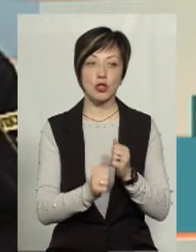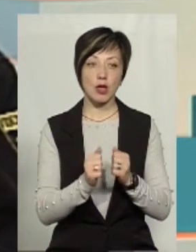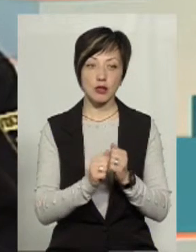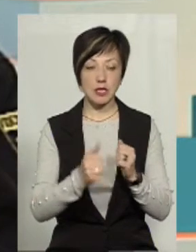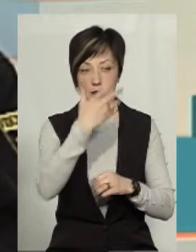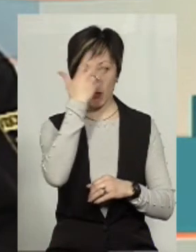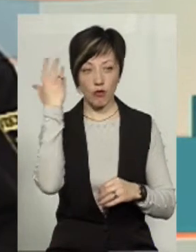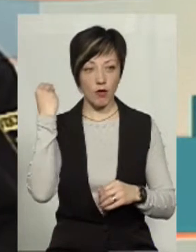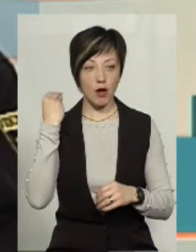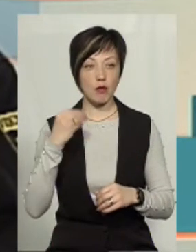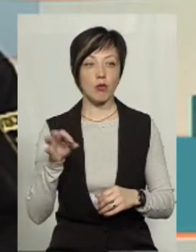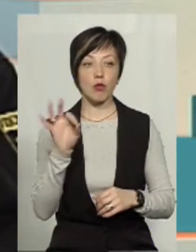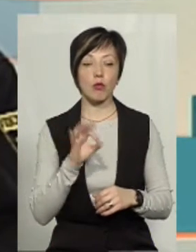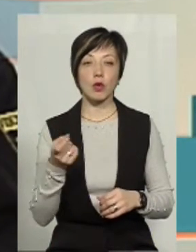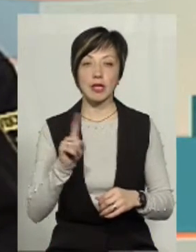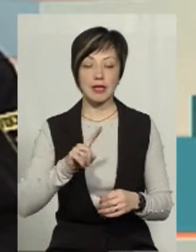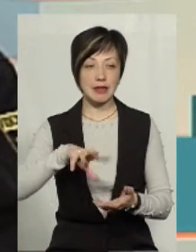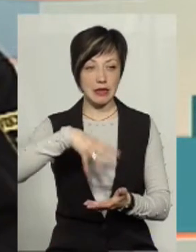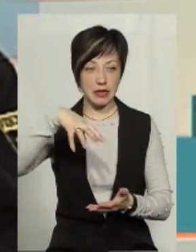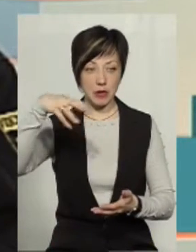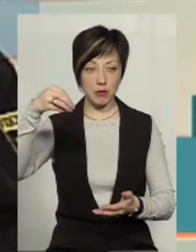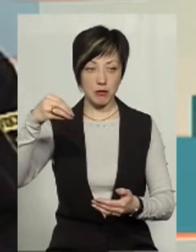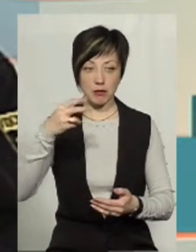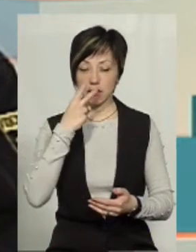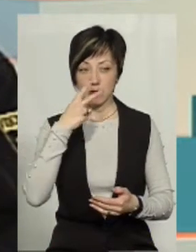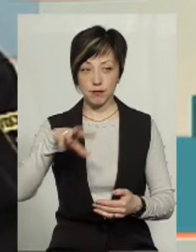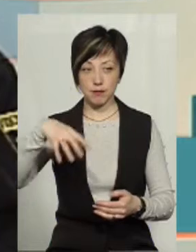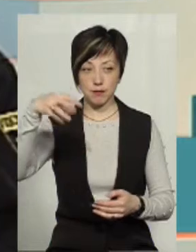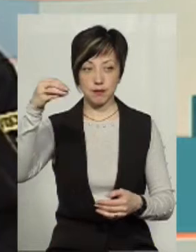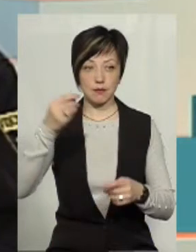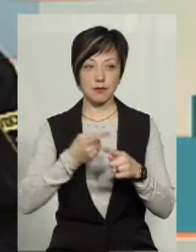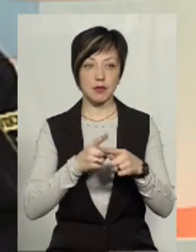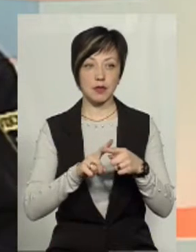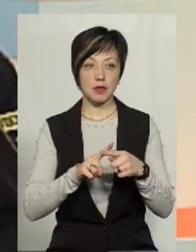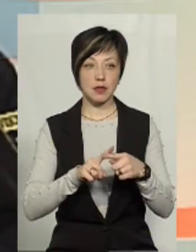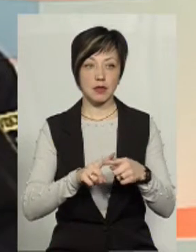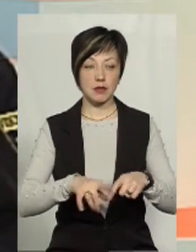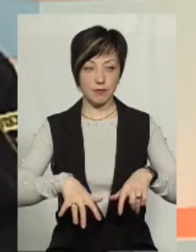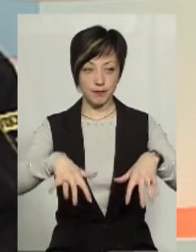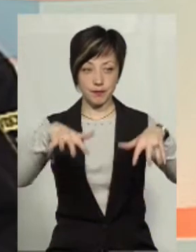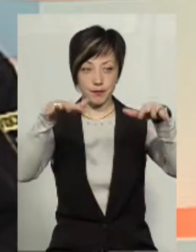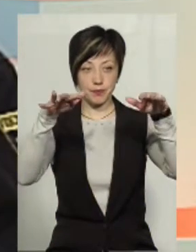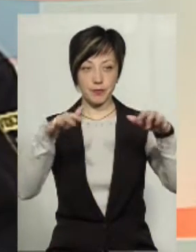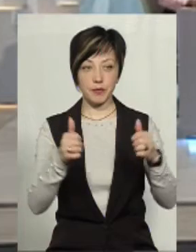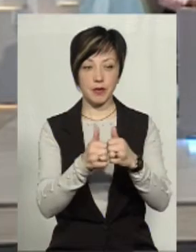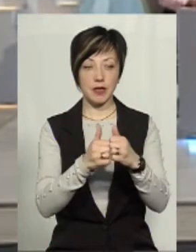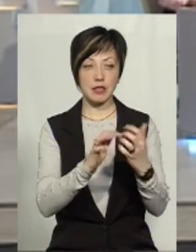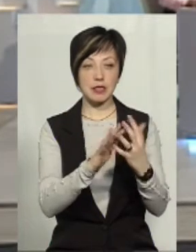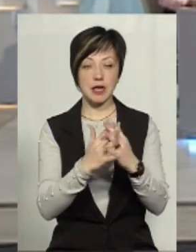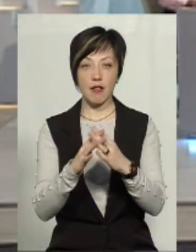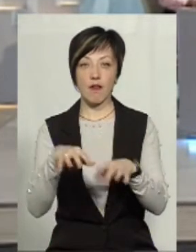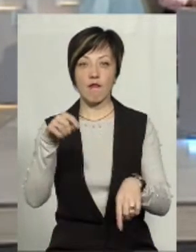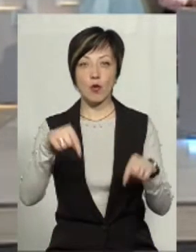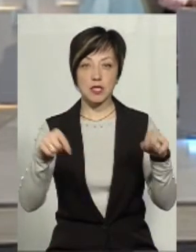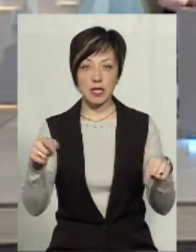часто забуваємо про те, що той дим, який от можна побачити, який смогом стоїть над селами, особливо восени